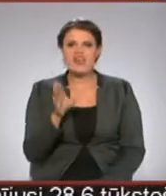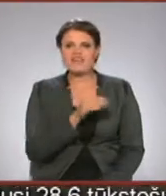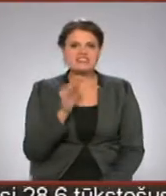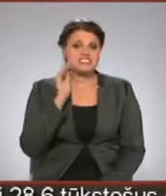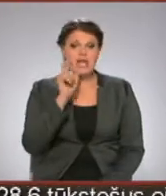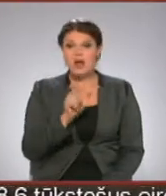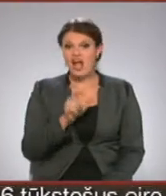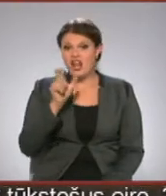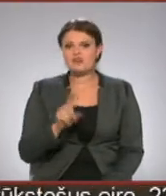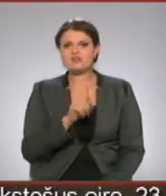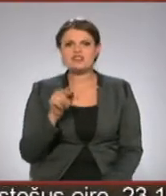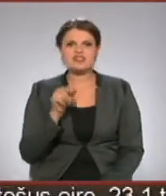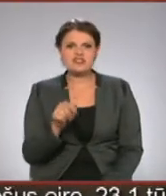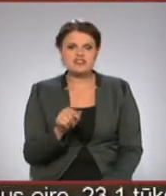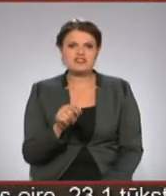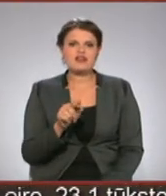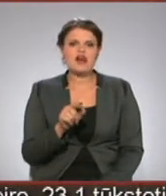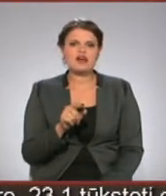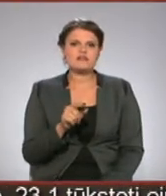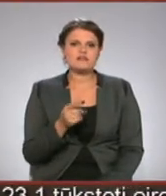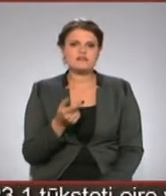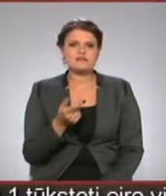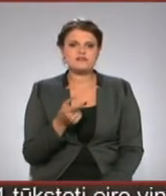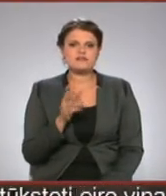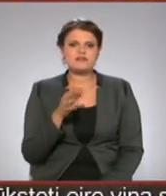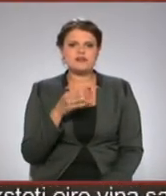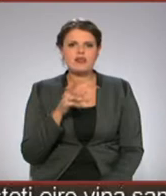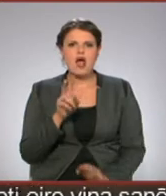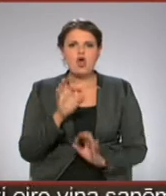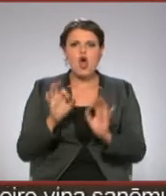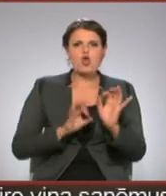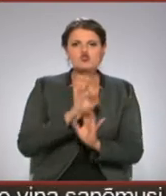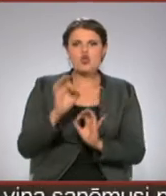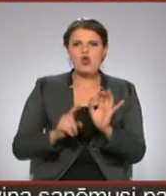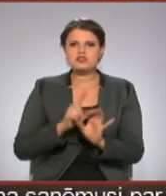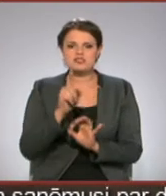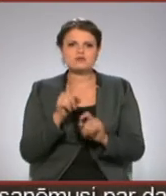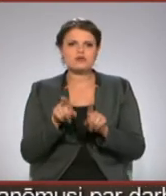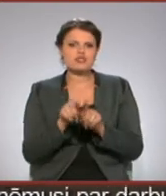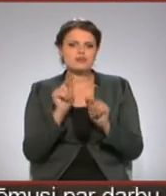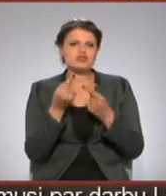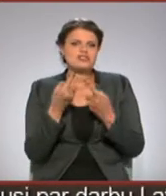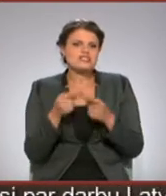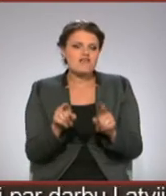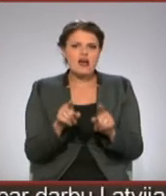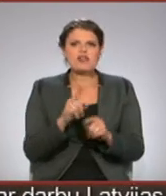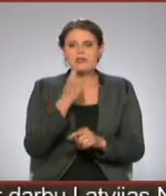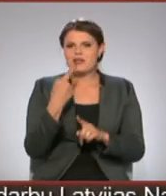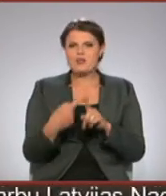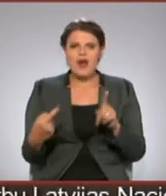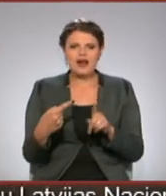klausītājiem. Ir tāds fusion džezs, kas ir tāds, nu, varam saukt drusku kā pa kosmosu. Tas ir drusku sarežģītāk un varbūt ar pirmo